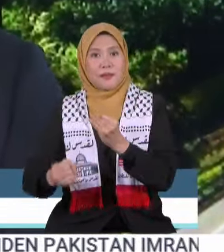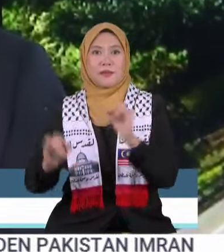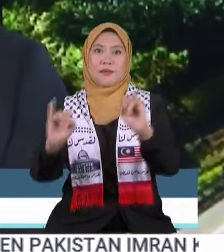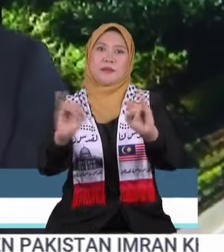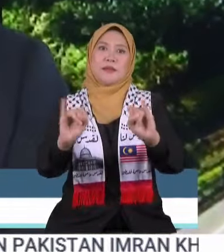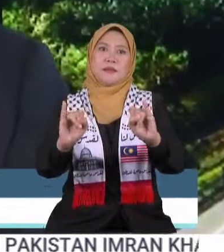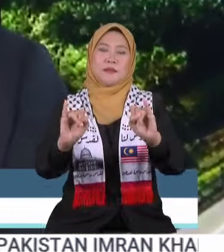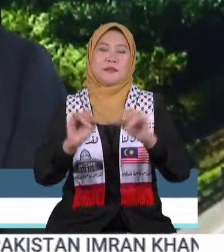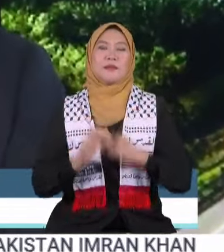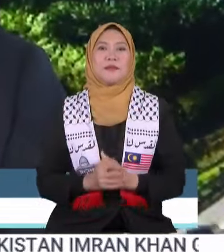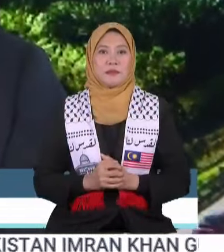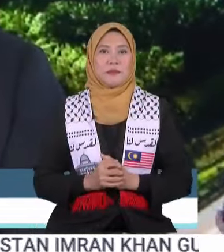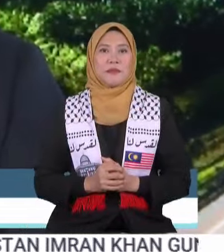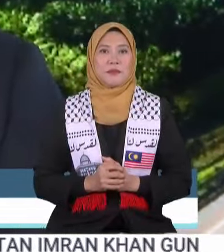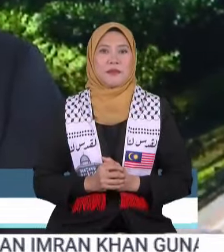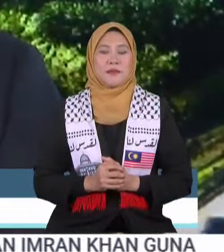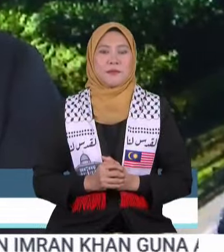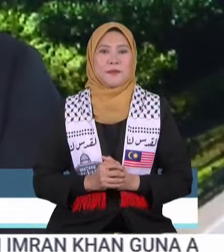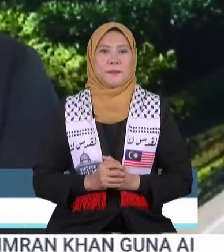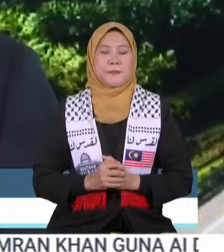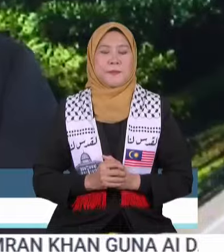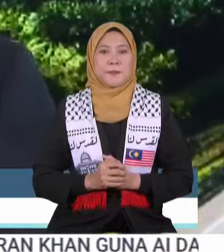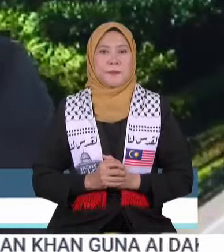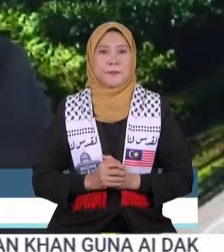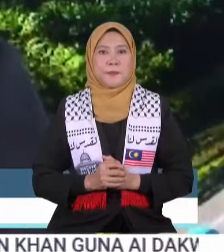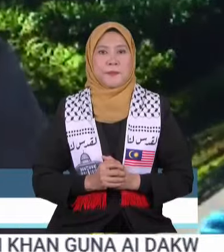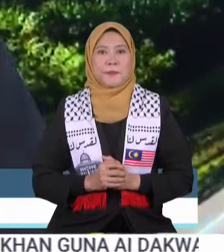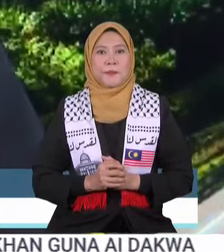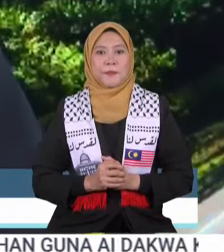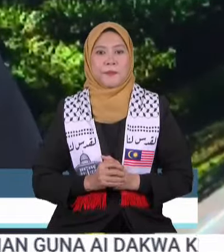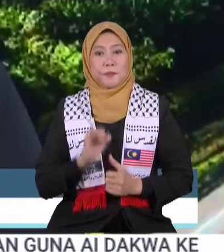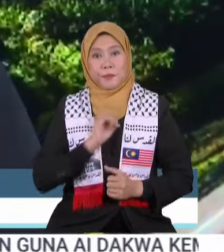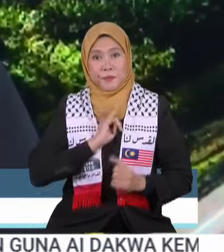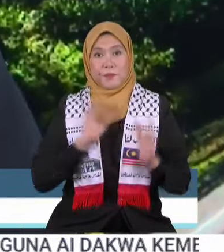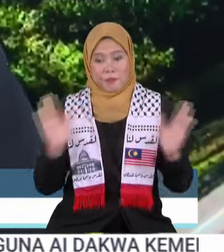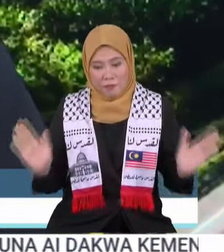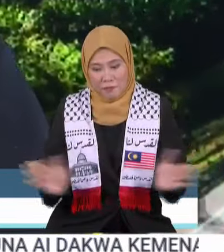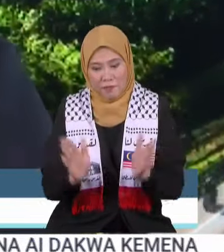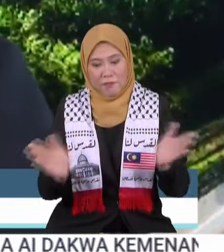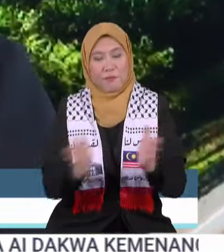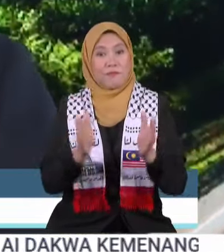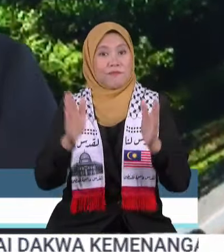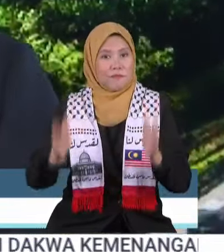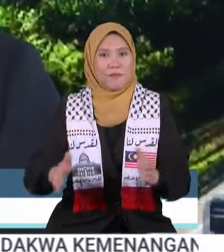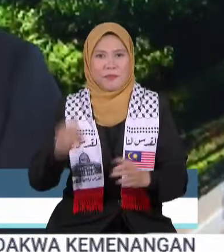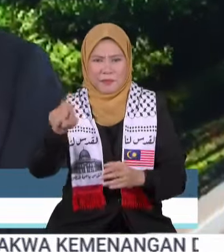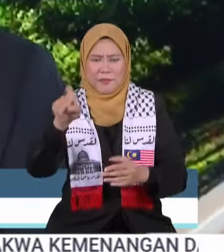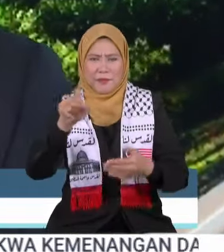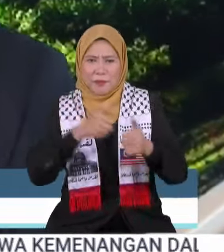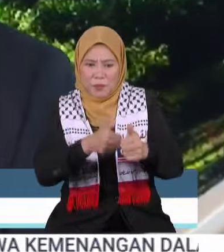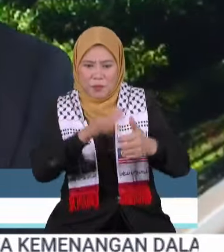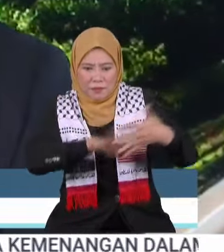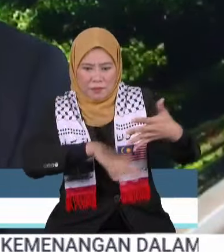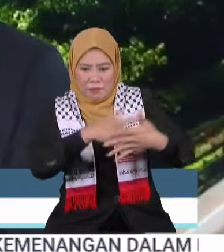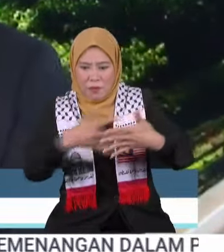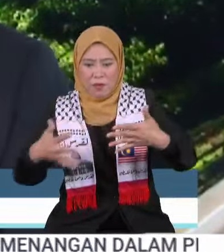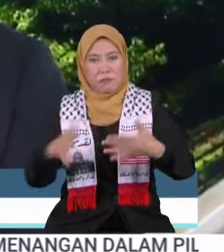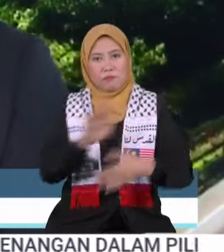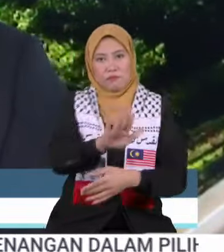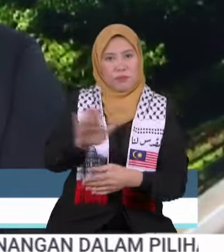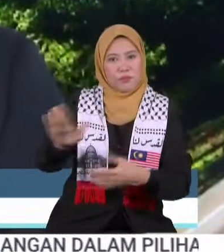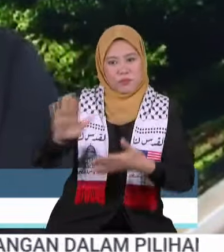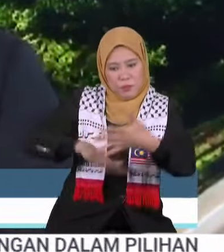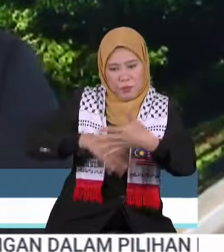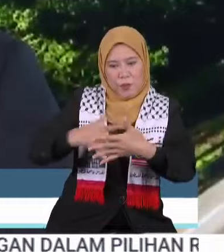Isnin ini. Dengan itu, saya galakkan orang ramai untuk merancang waktu perjalanan dengan mengikuti jadual perjalanan yang